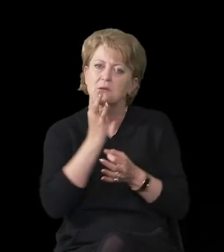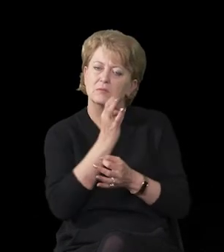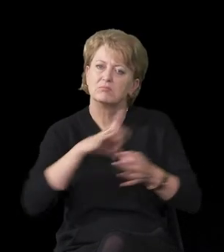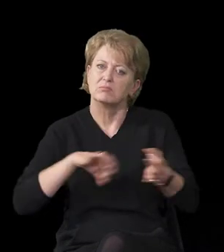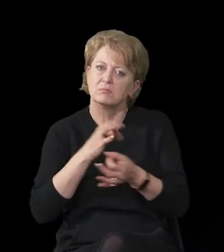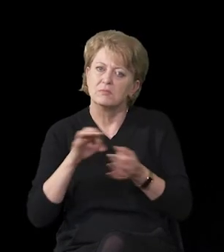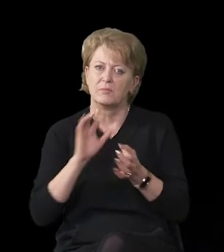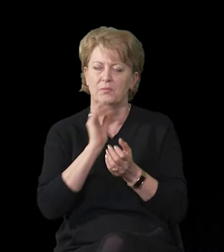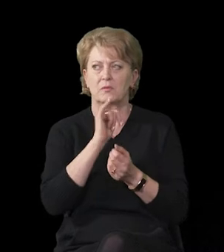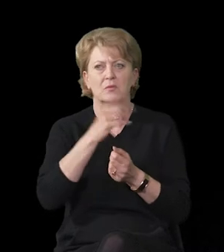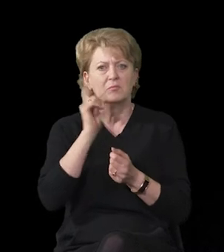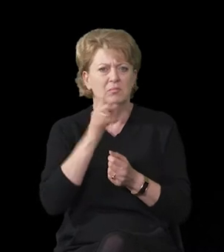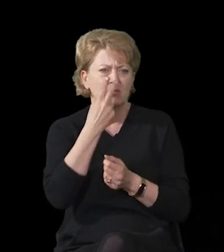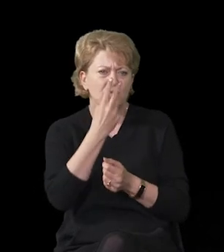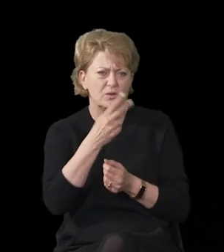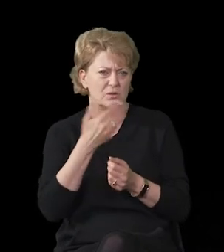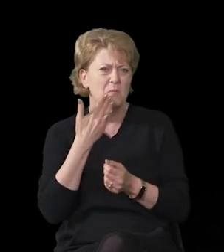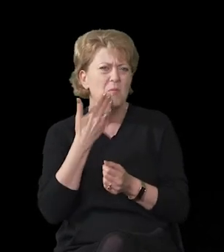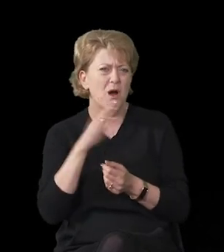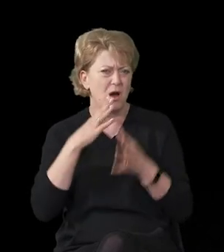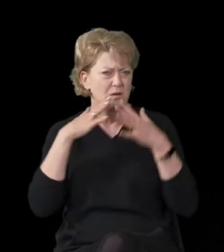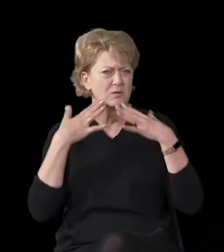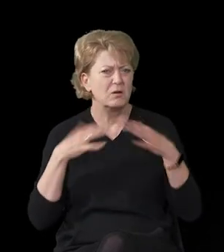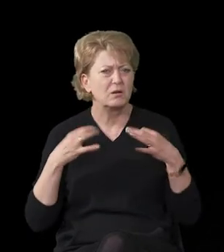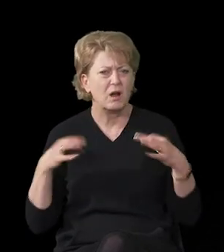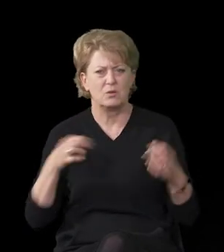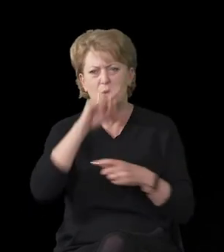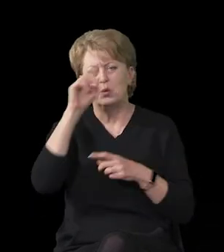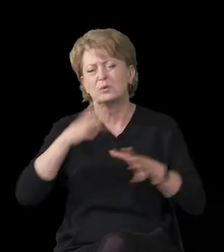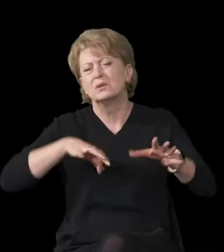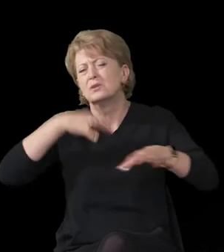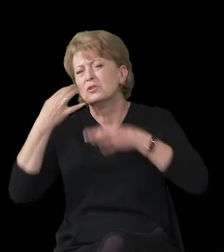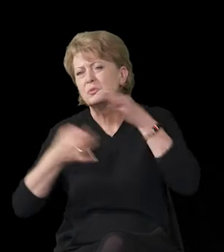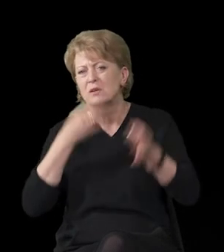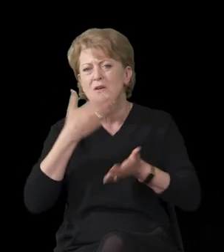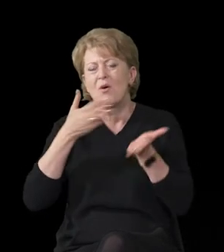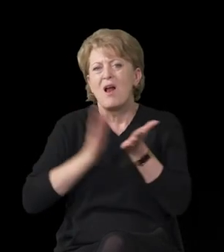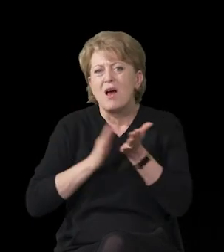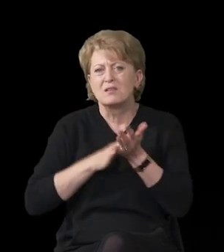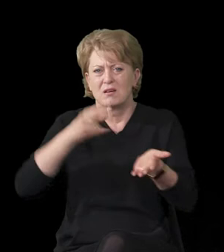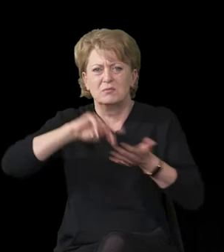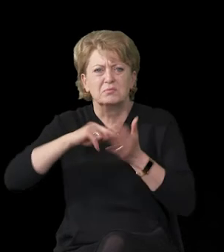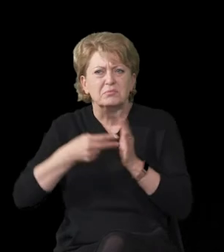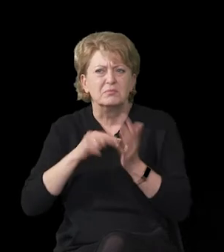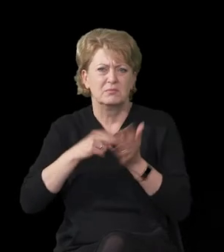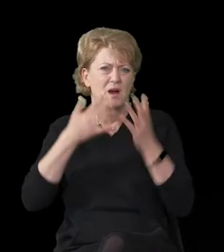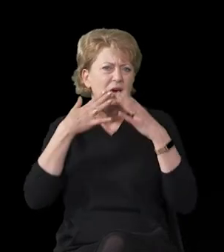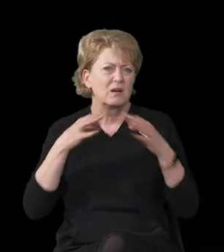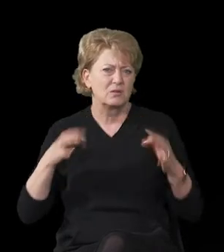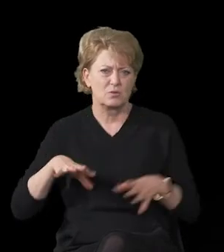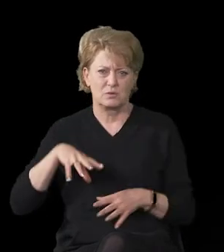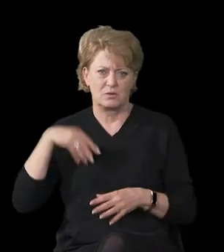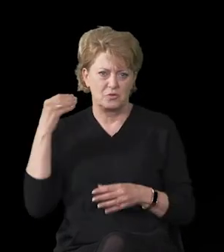panowała ogromna radość, wielkie poruszenie, śpiewy, klaskanie w dłonie, tańce. To takie bardzo uroczyste i radosne